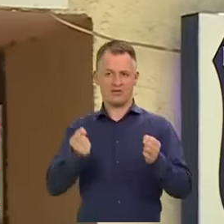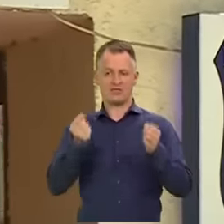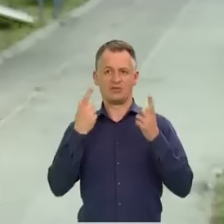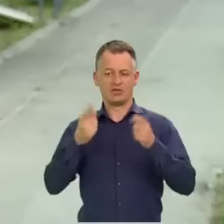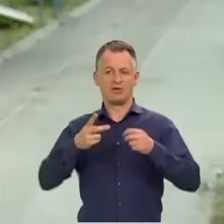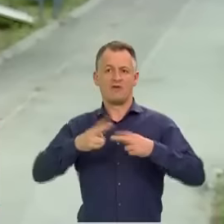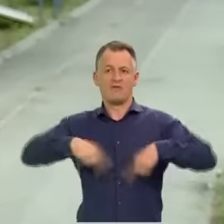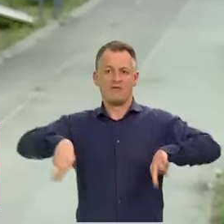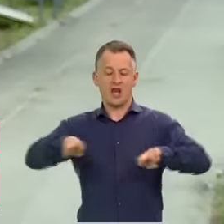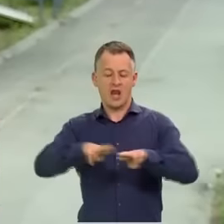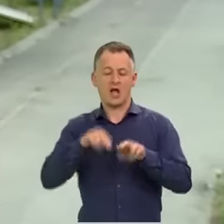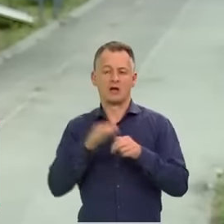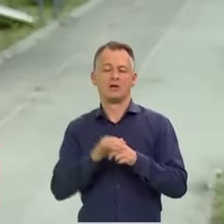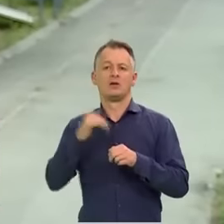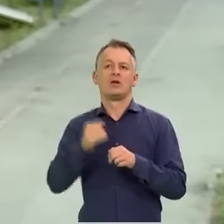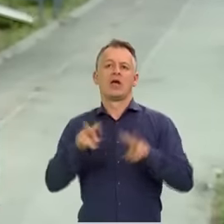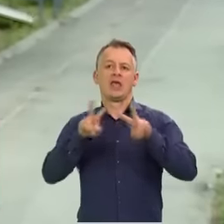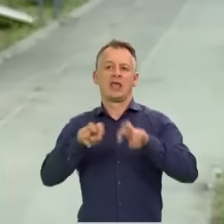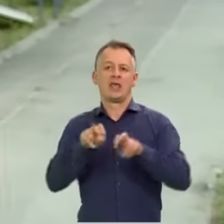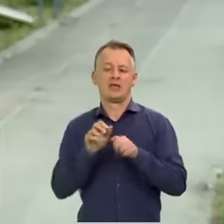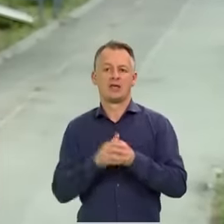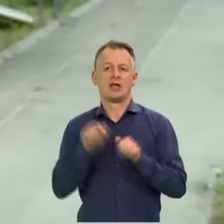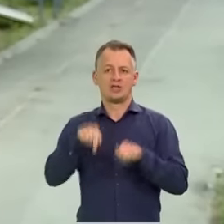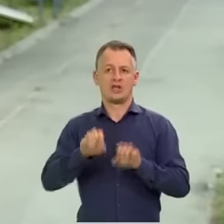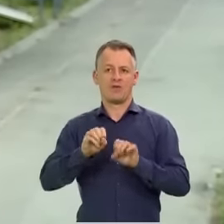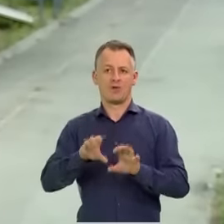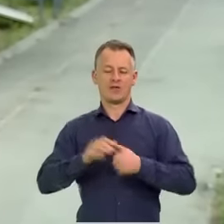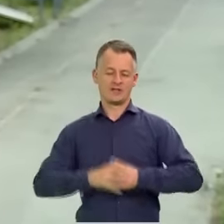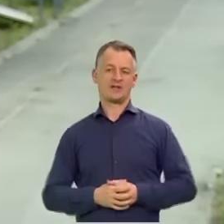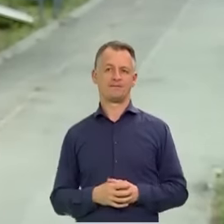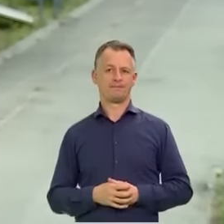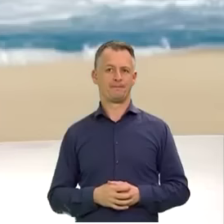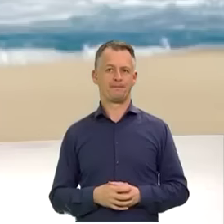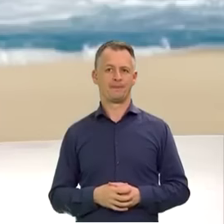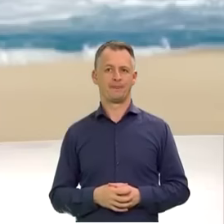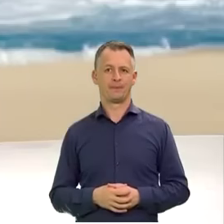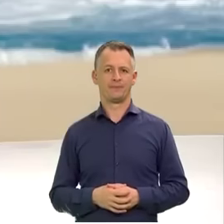DGA sub coordonarea unui procuror. Acestea au fost informațiile. La revedere!